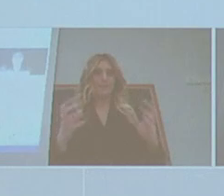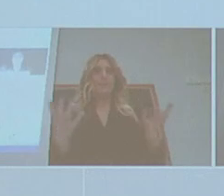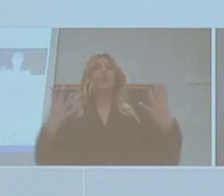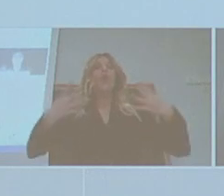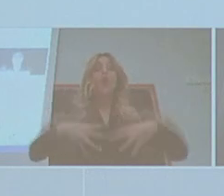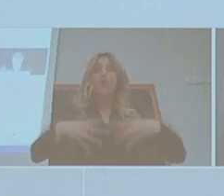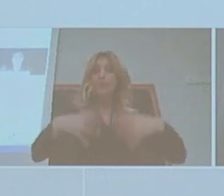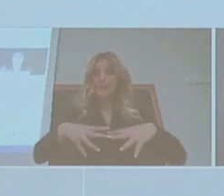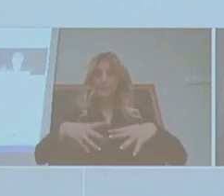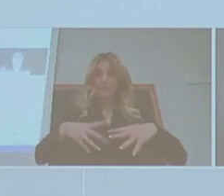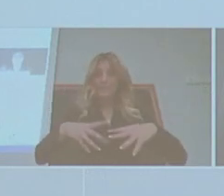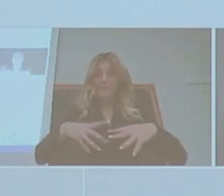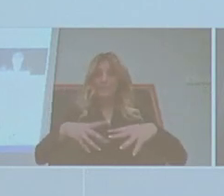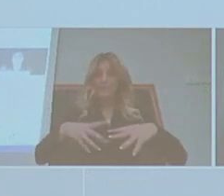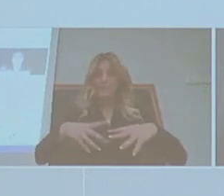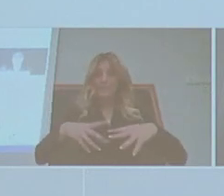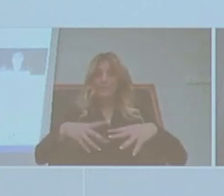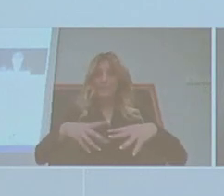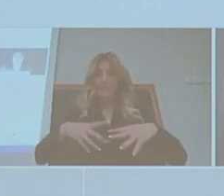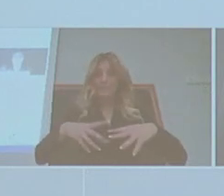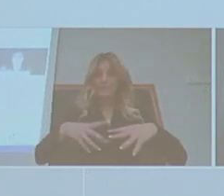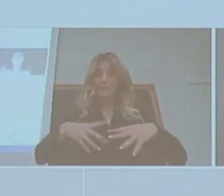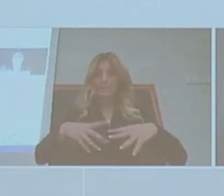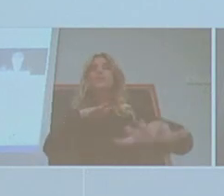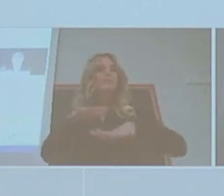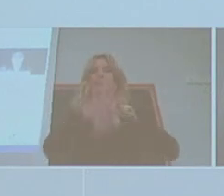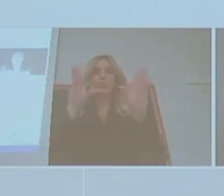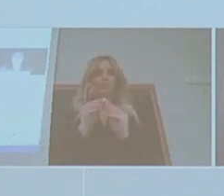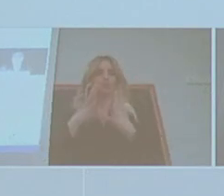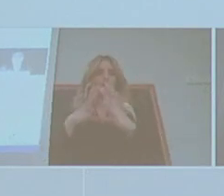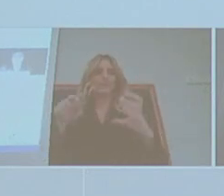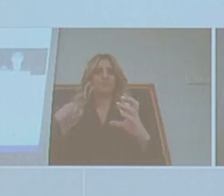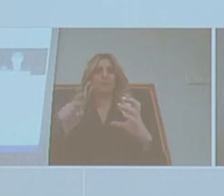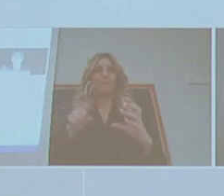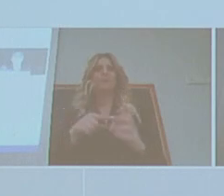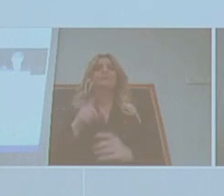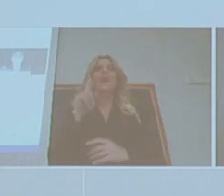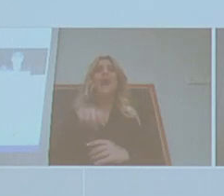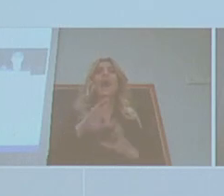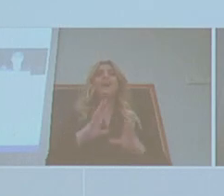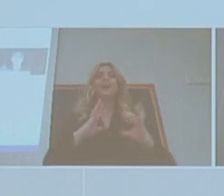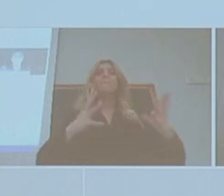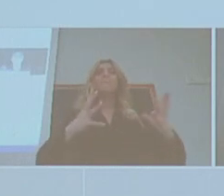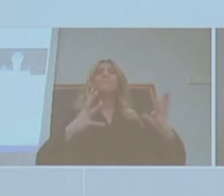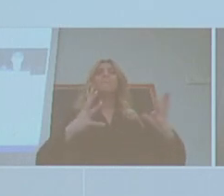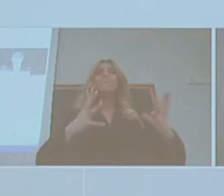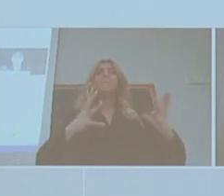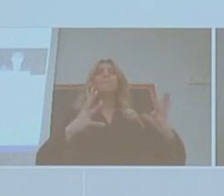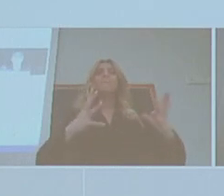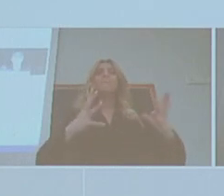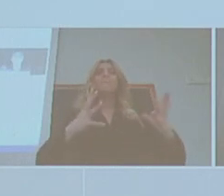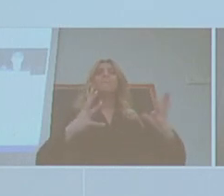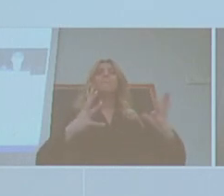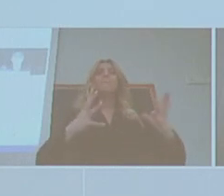organizzazioni datoriali, il sistema della formazione e tutti gli attori del mondo del lavoro nella